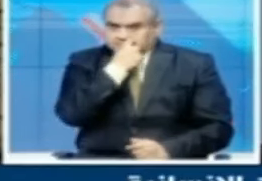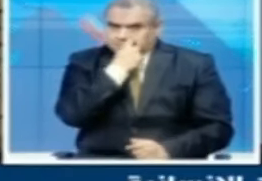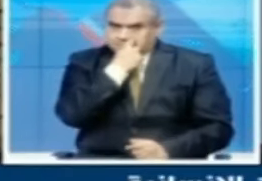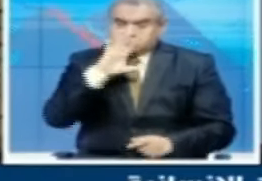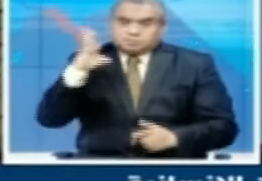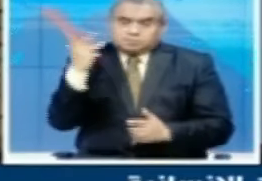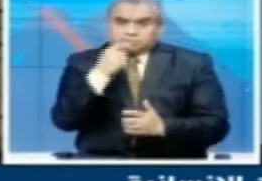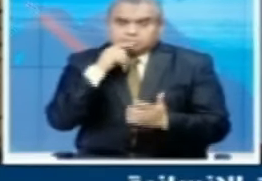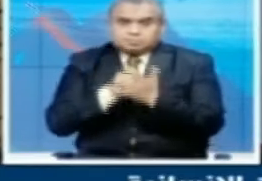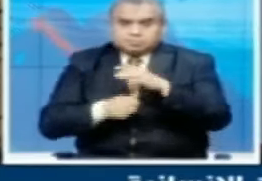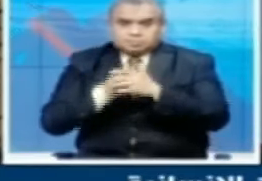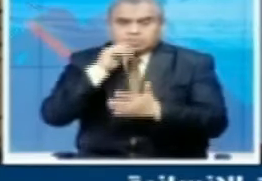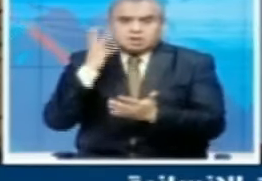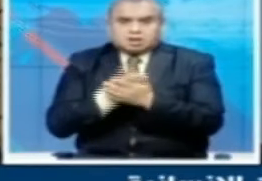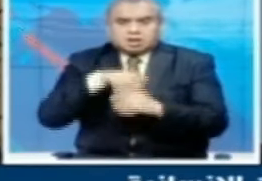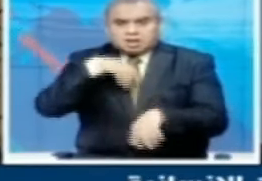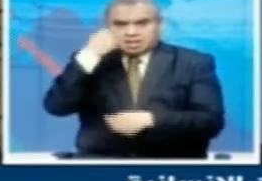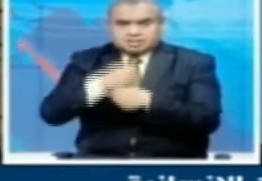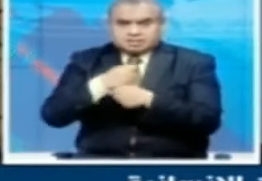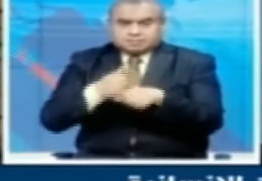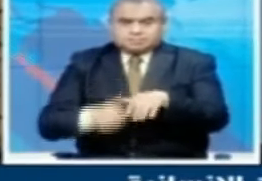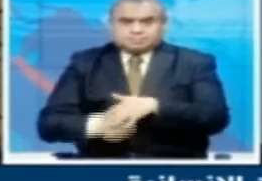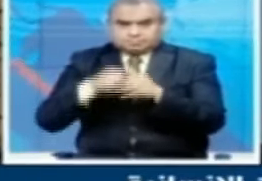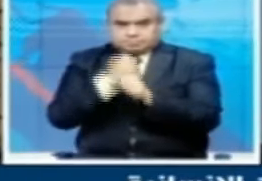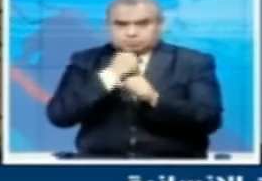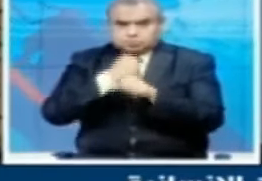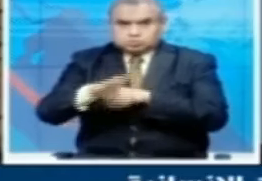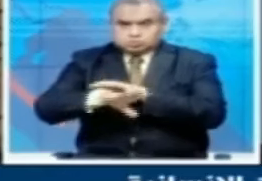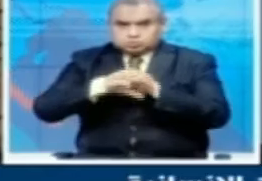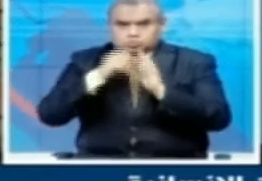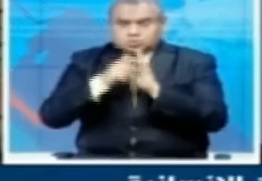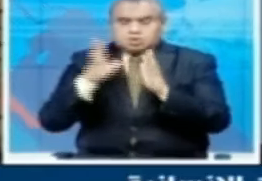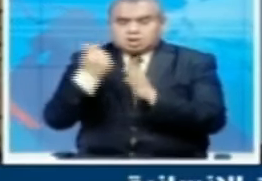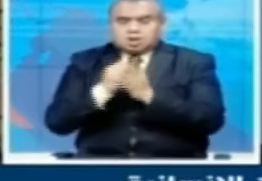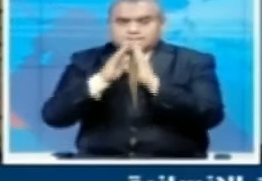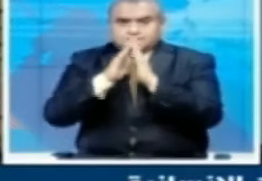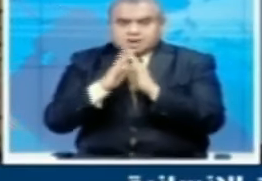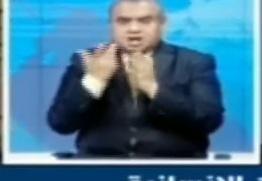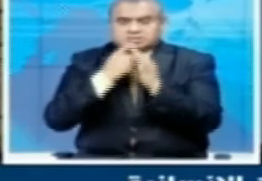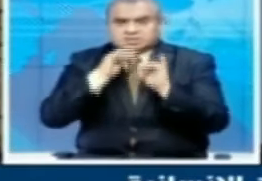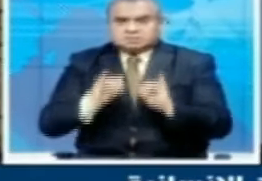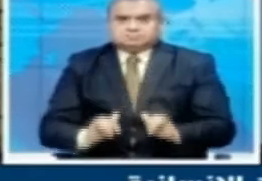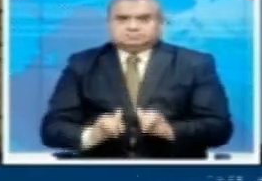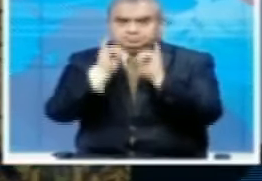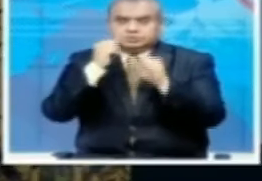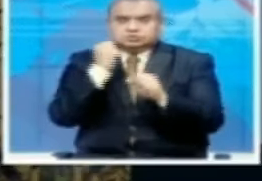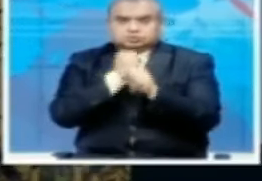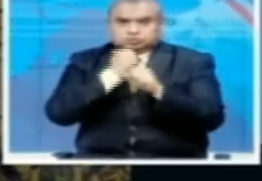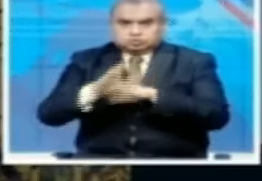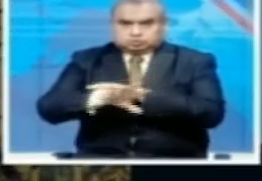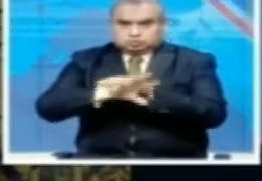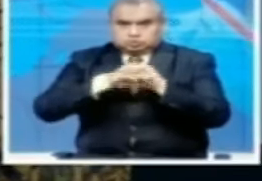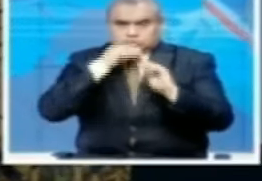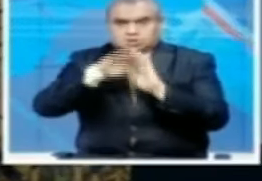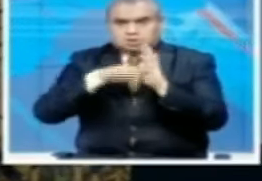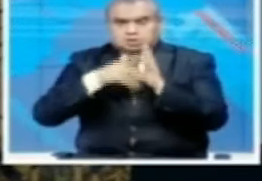كل هذه تشكل الثوابت الراسخة التي تحرص مصر على العمل في إطارها